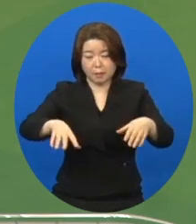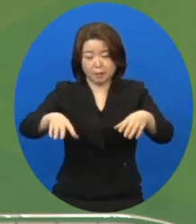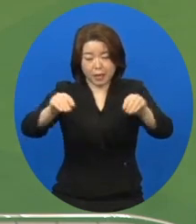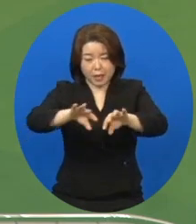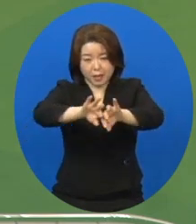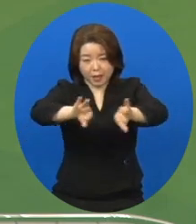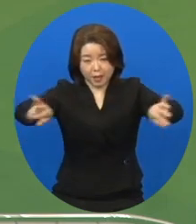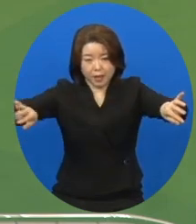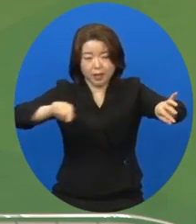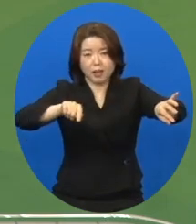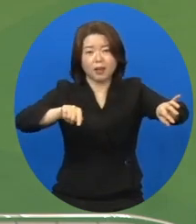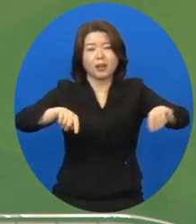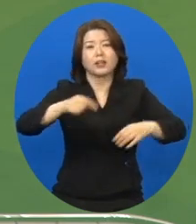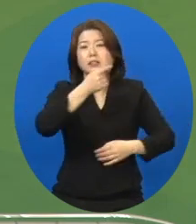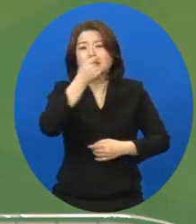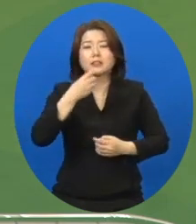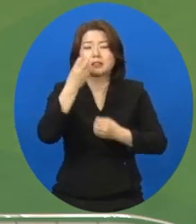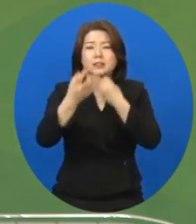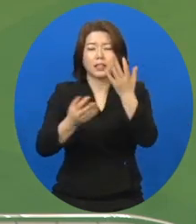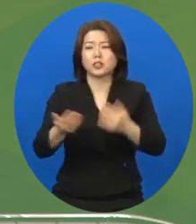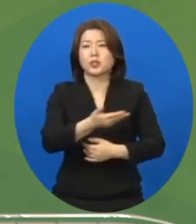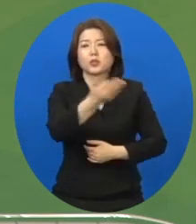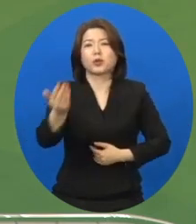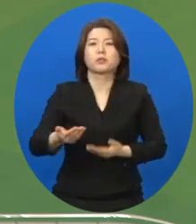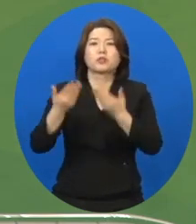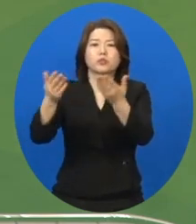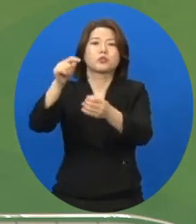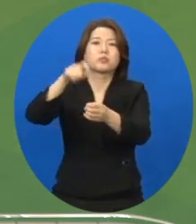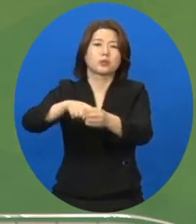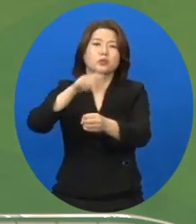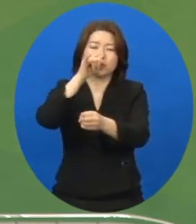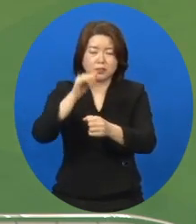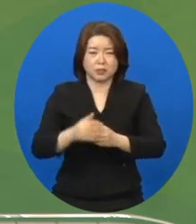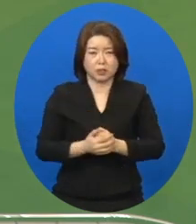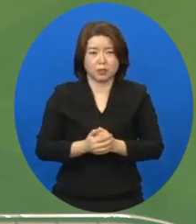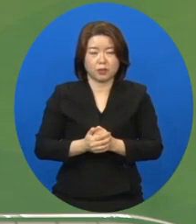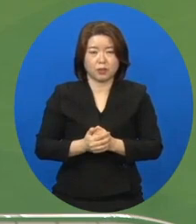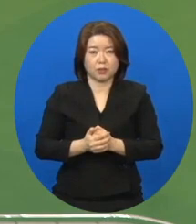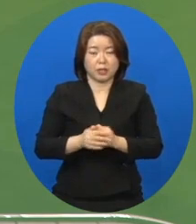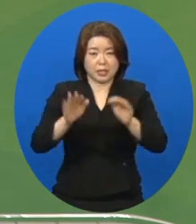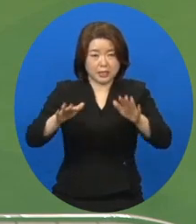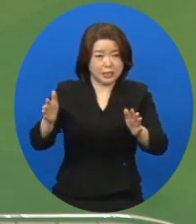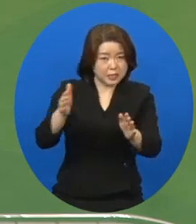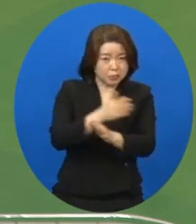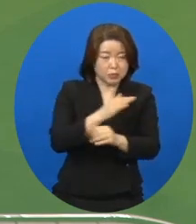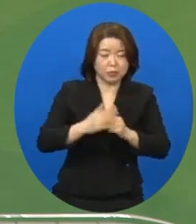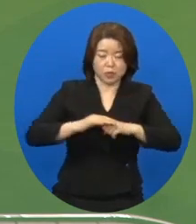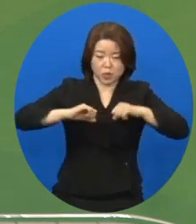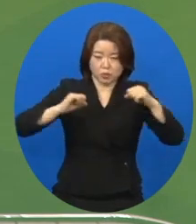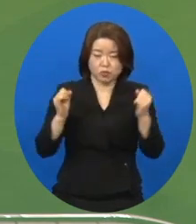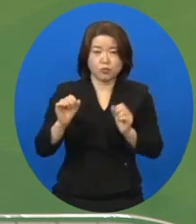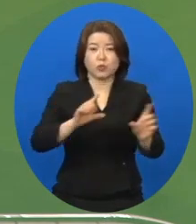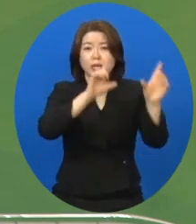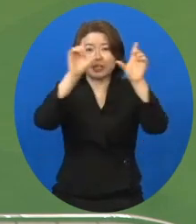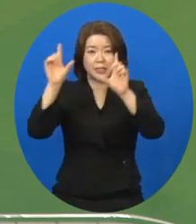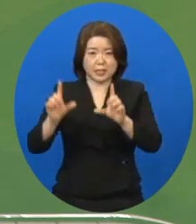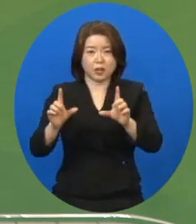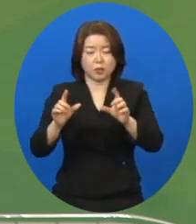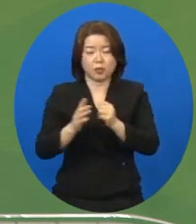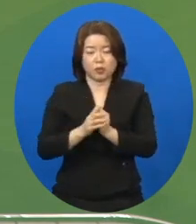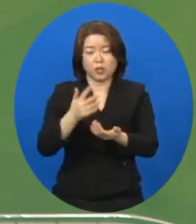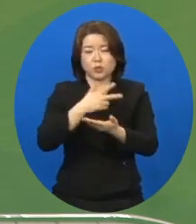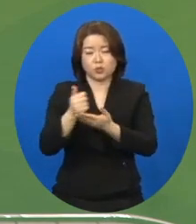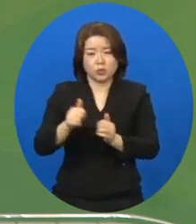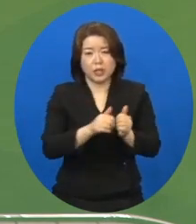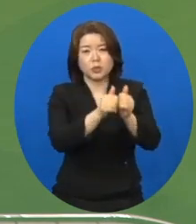간증을 여러분에게 주시려고, 그리고 이제부터는 그렇게 순종의 삶을 살면서 주님과 동행하는